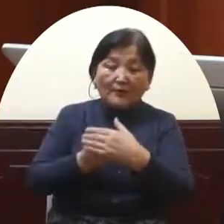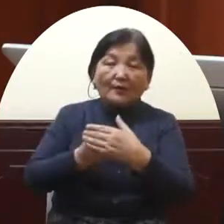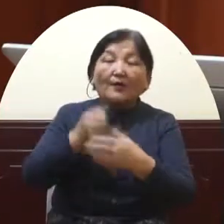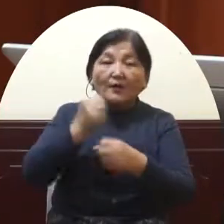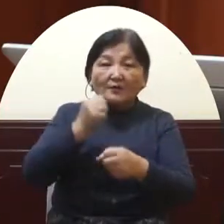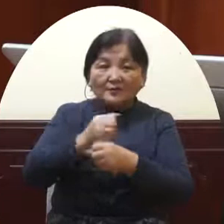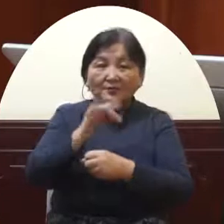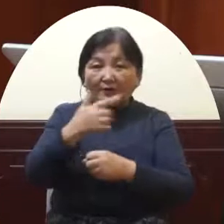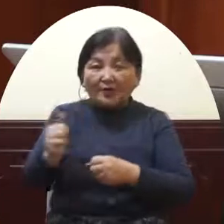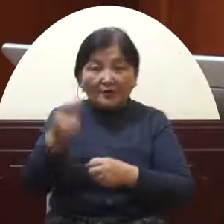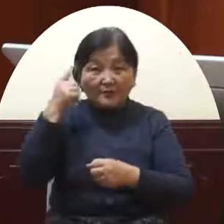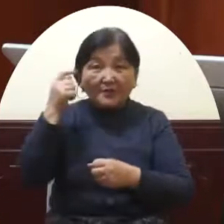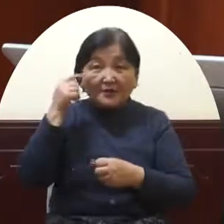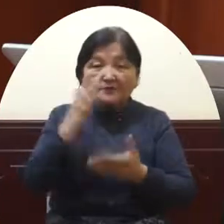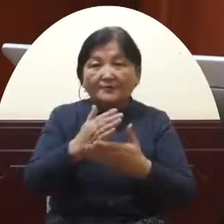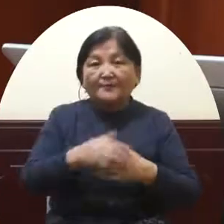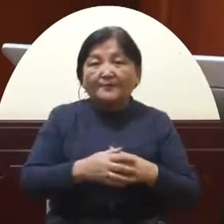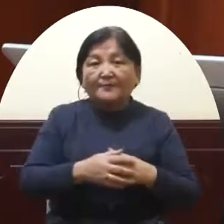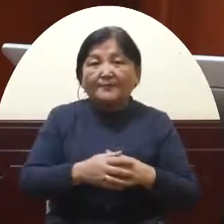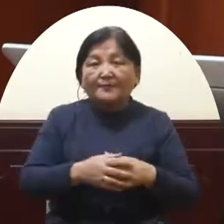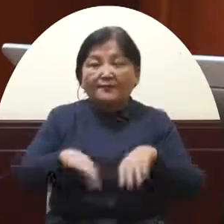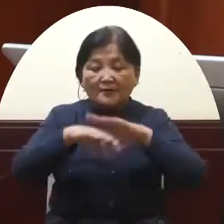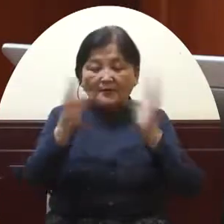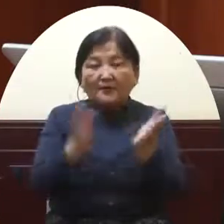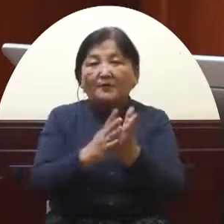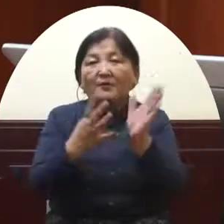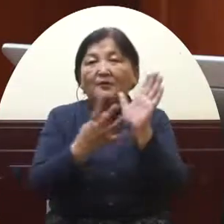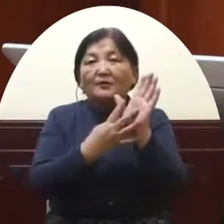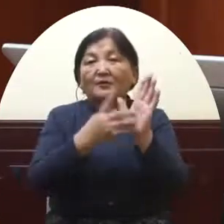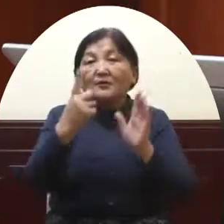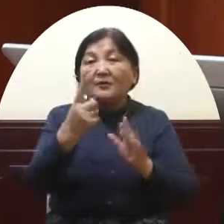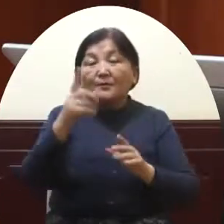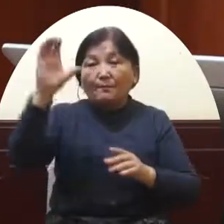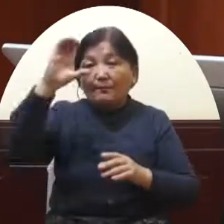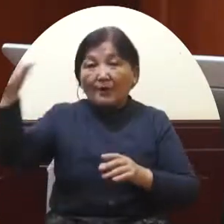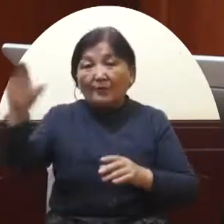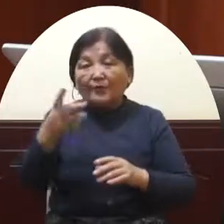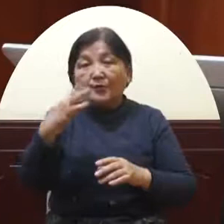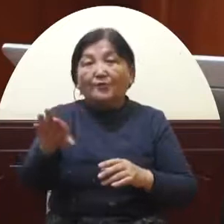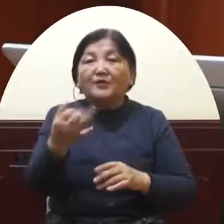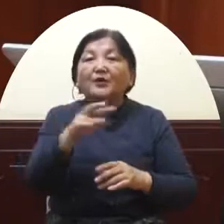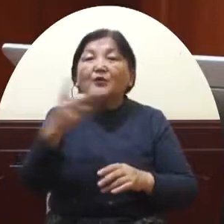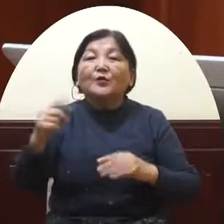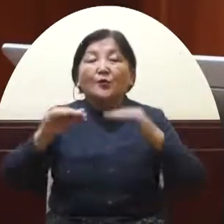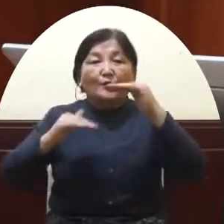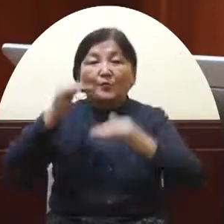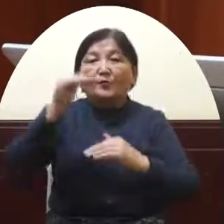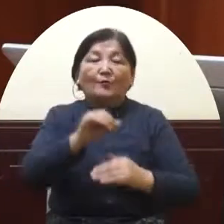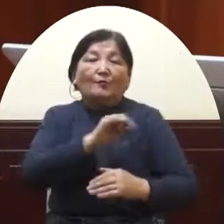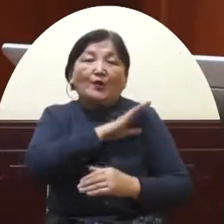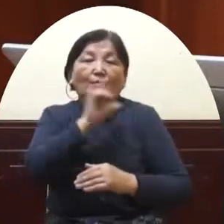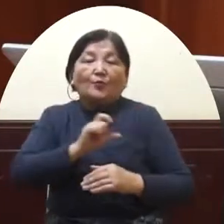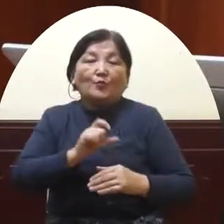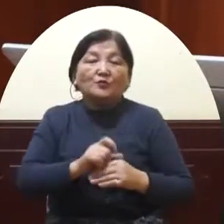үеэр хэвлэл мэдээллийн хэрэгслийн одоо иргэний нийгмийн байгууллагуудын мониторинг дээр илүү мөнгөтэй хүмүүс илүү цаг авдаг, илүү чухал оргил